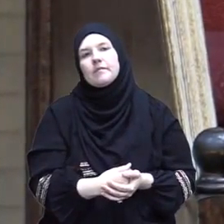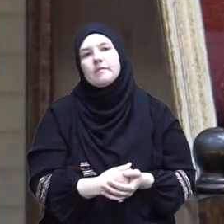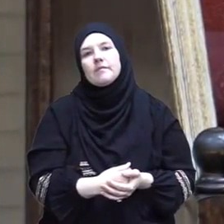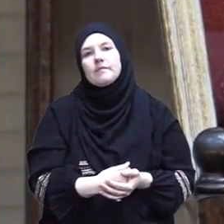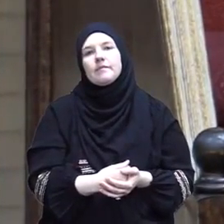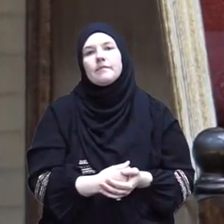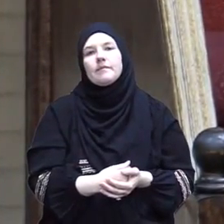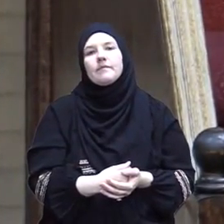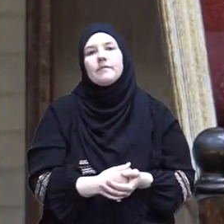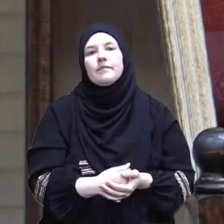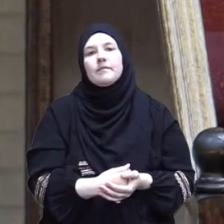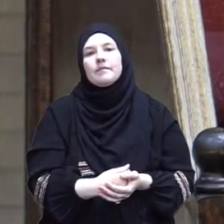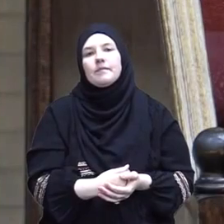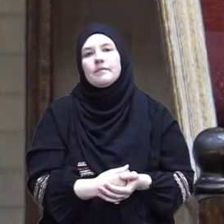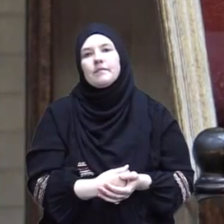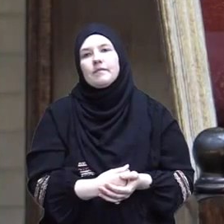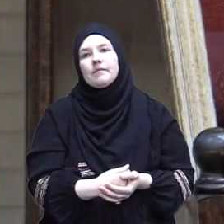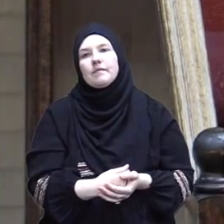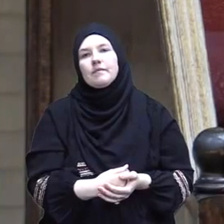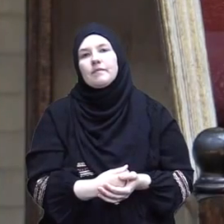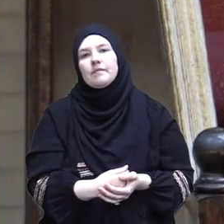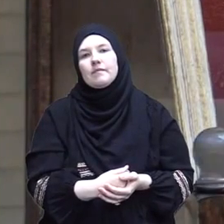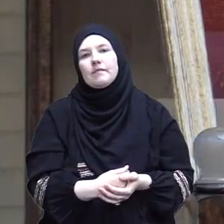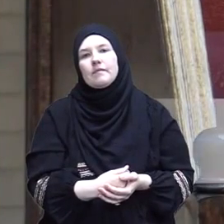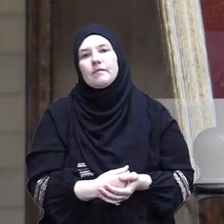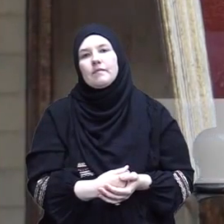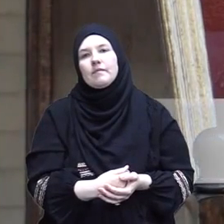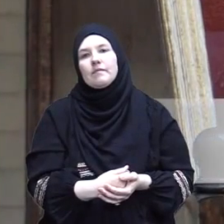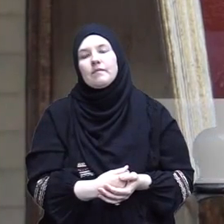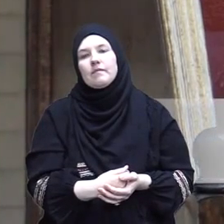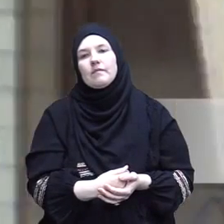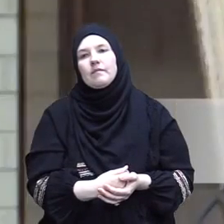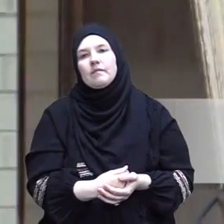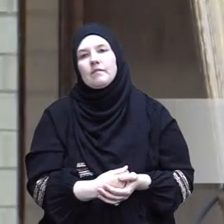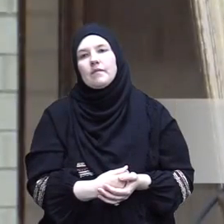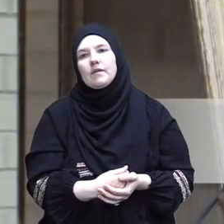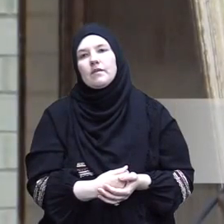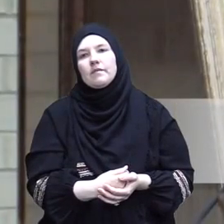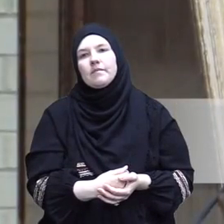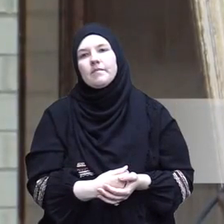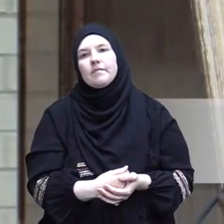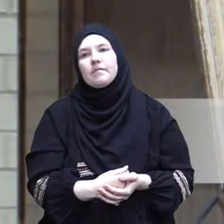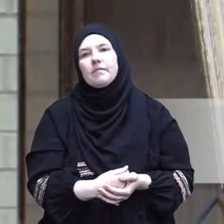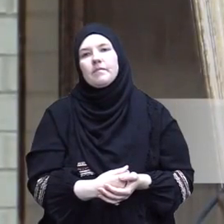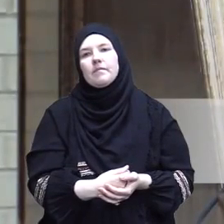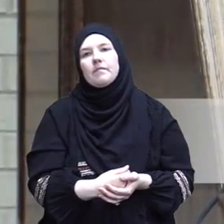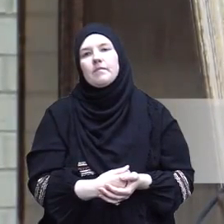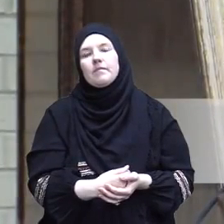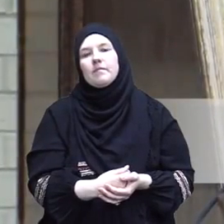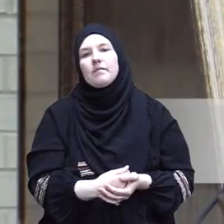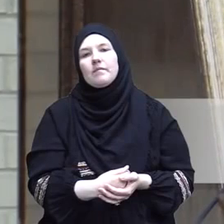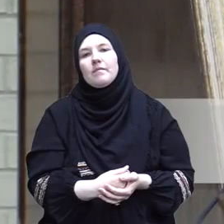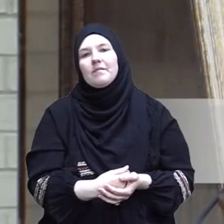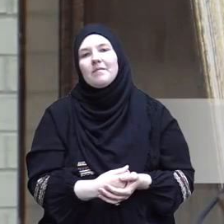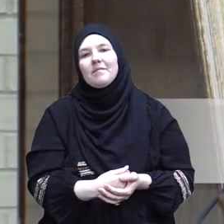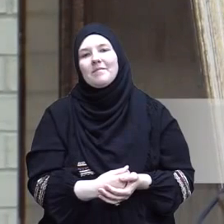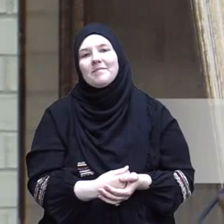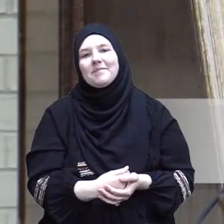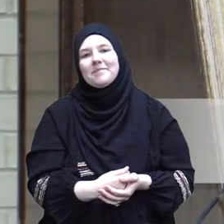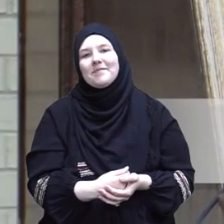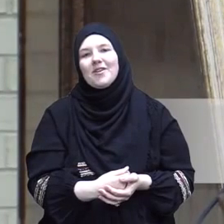وَالرَّجُلُ فِي بَيْتِهِ رَاعٍ And what? وَمَسْؤُولٌ عَنْ رَعِيَتِهِ